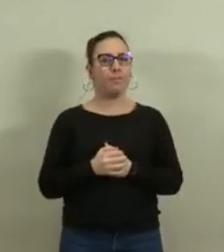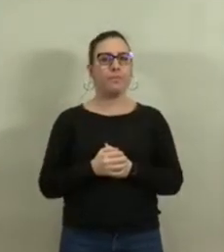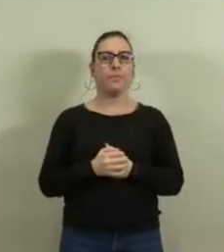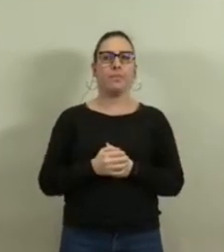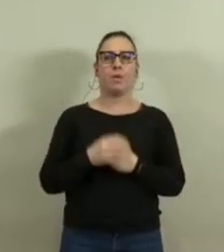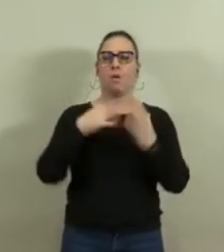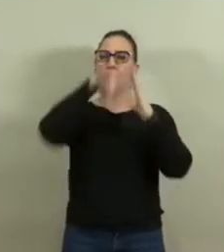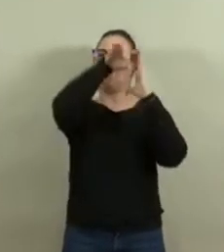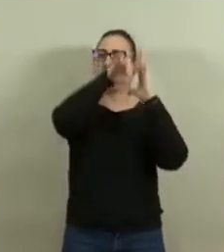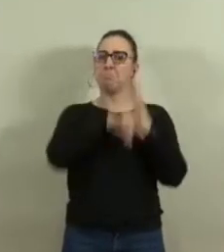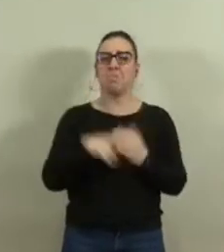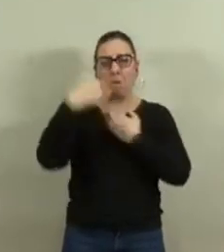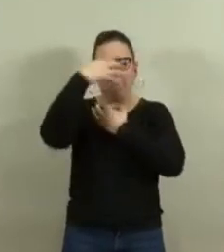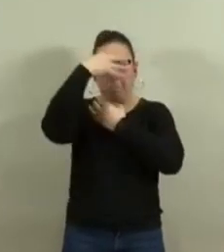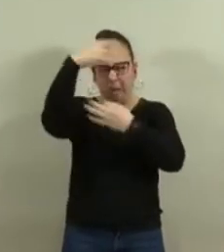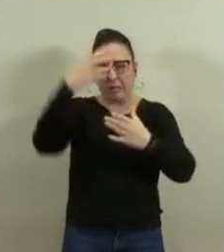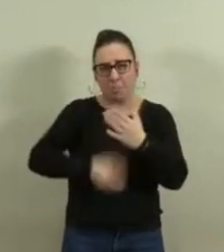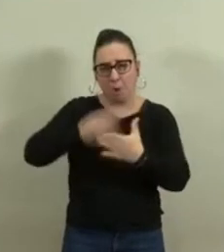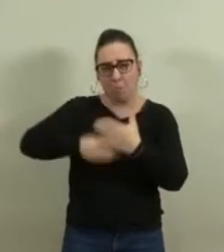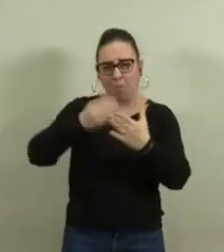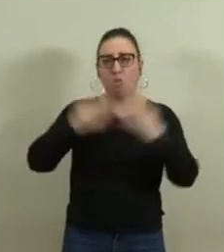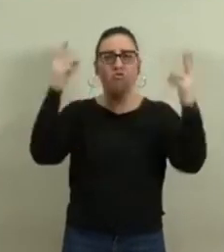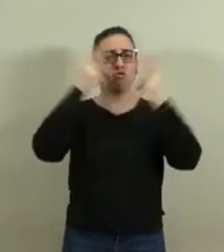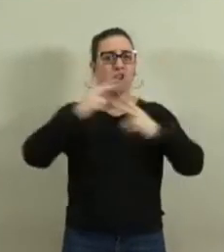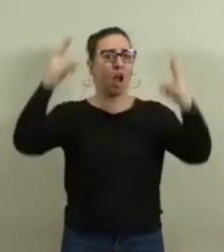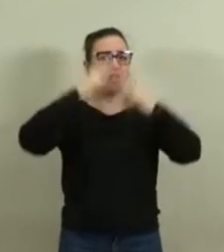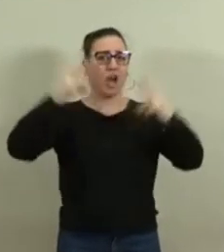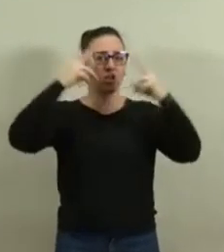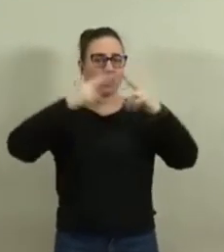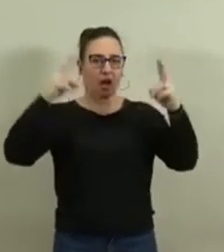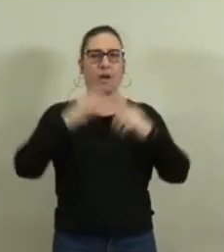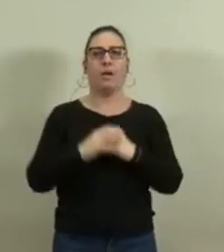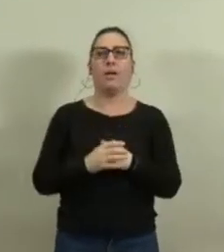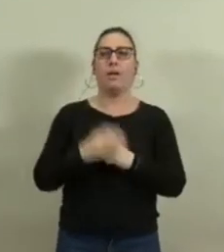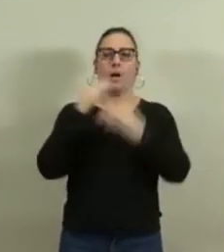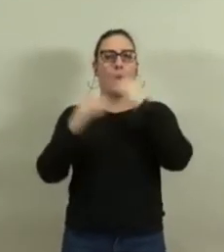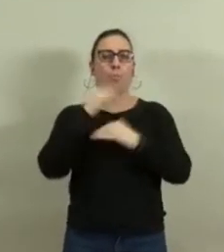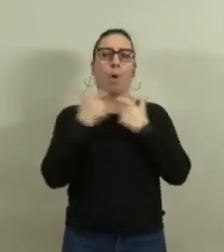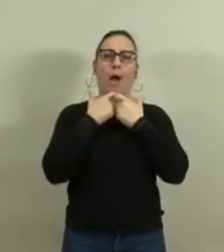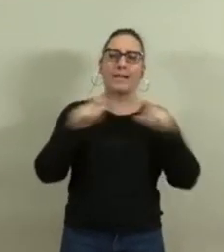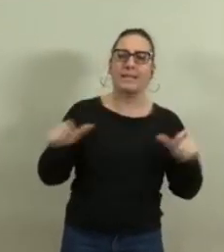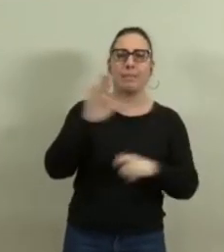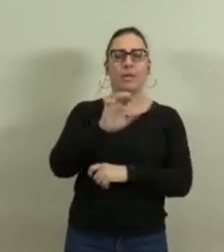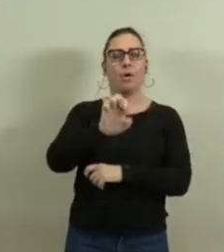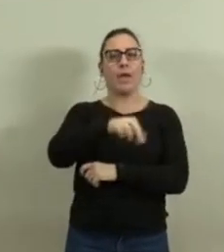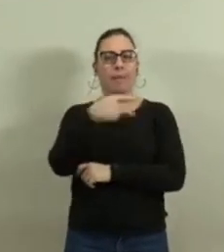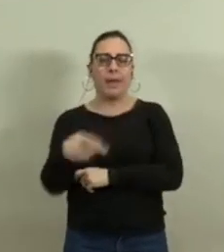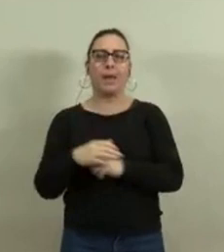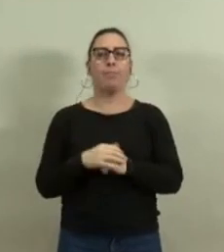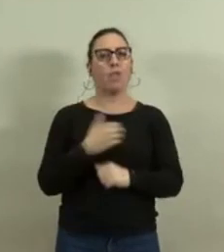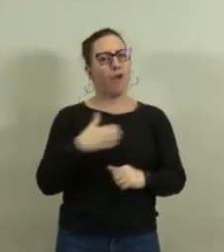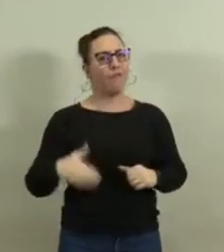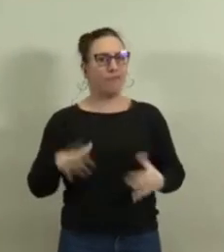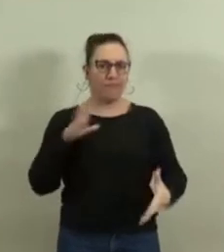poncifs aussi imprécis que généraux. Poursuivre le plan d'accessibilité des ERP, positionner la ville dans un